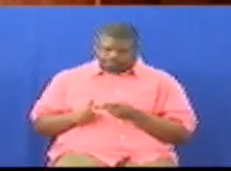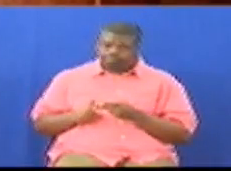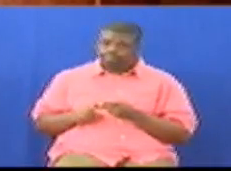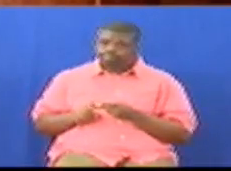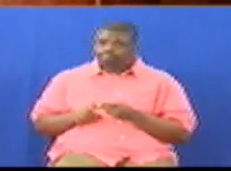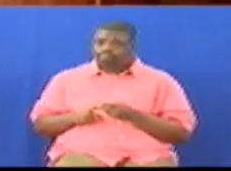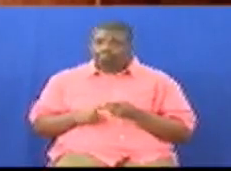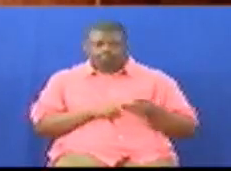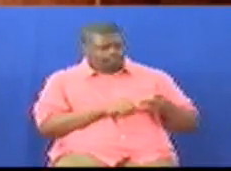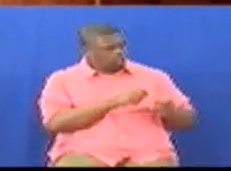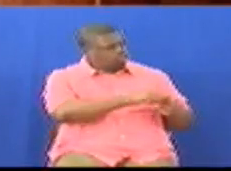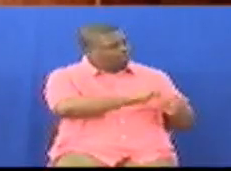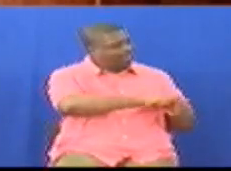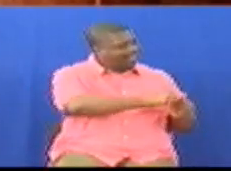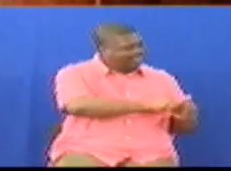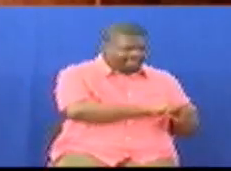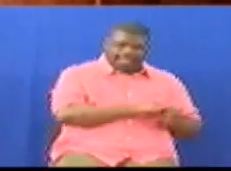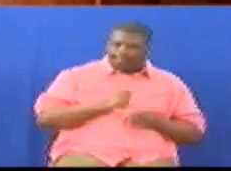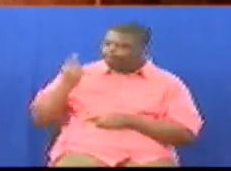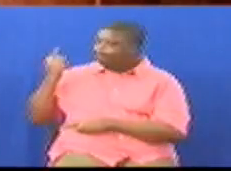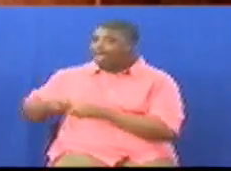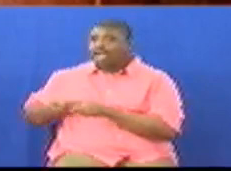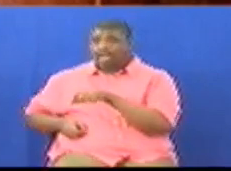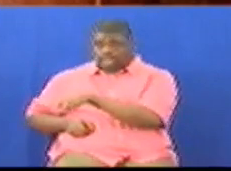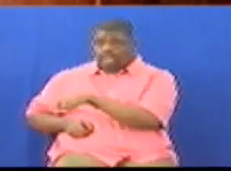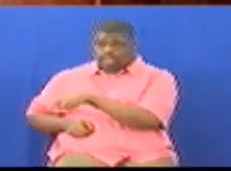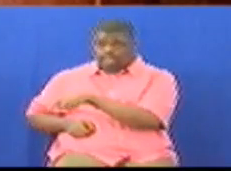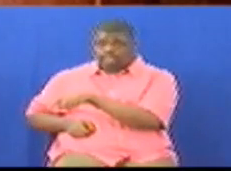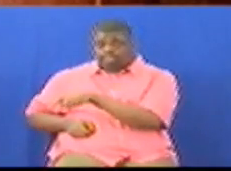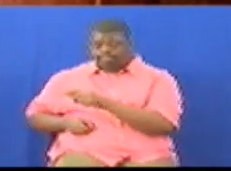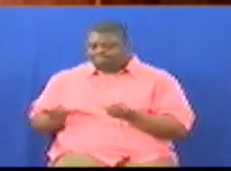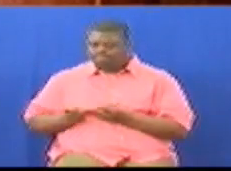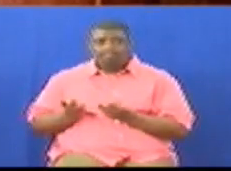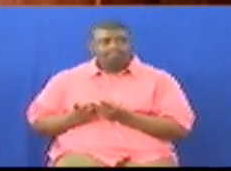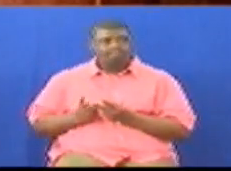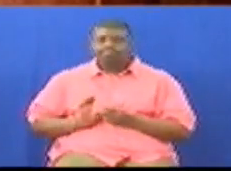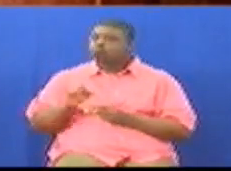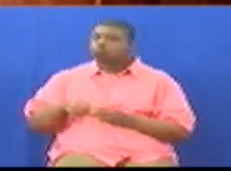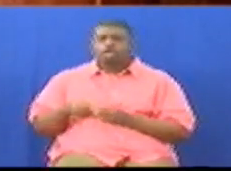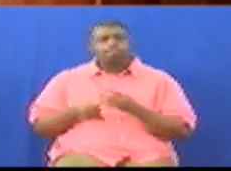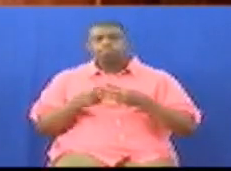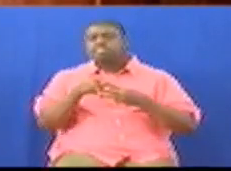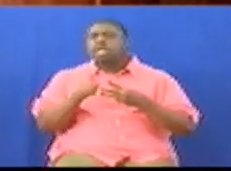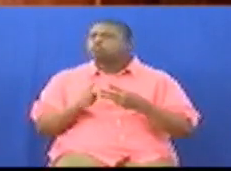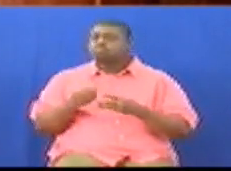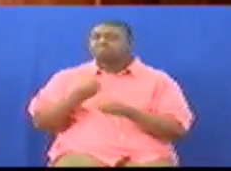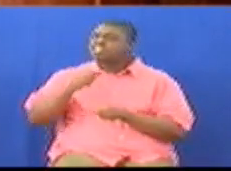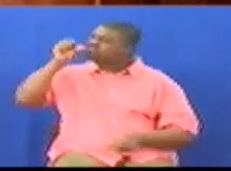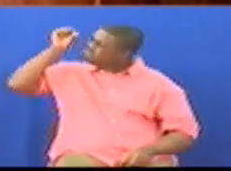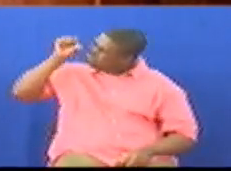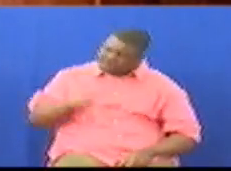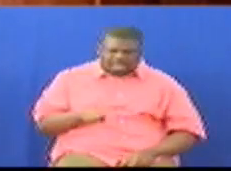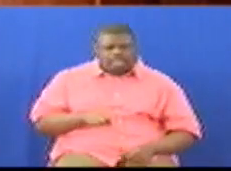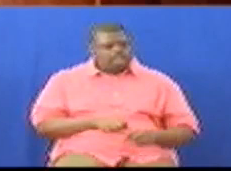96%, Njombe 95% na Mara 92%. Aidha, kwa upande wa mikoa mitatu iliyofanya vibaya zaidi, Rukwa